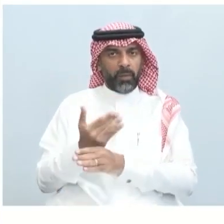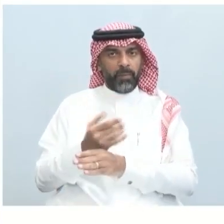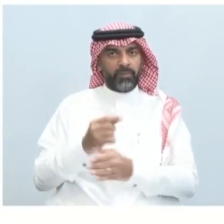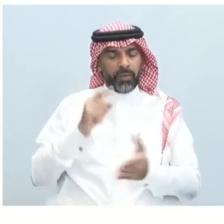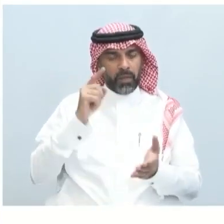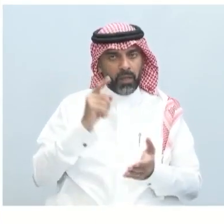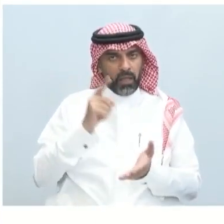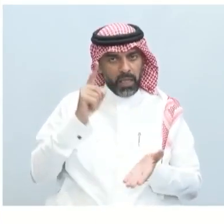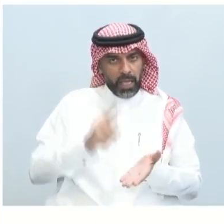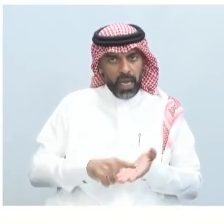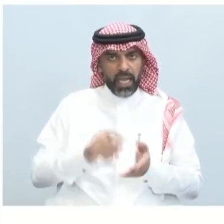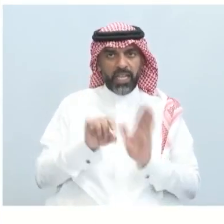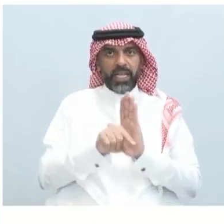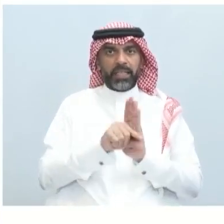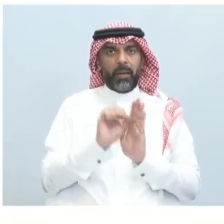لتفعيل الحساب.